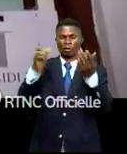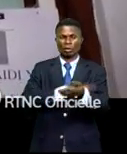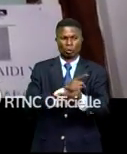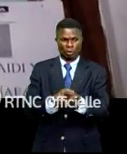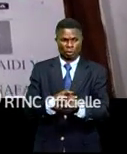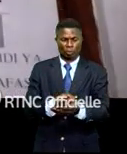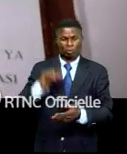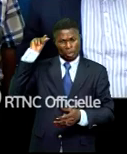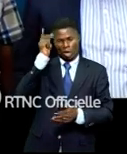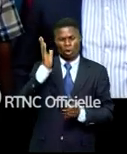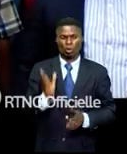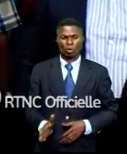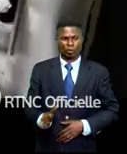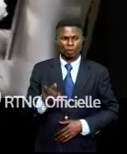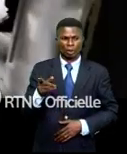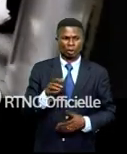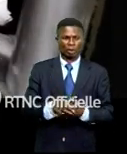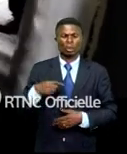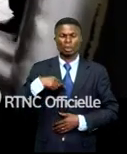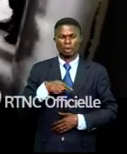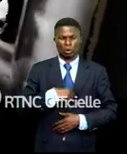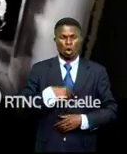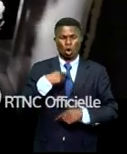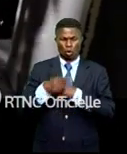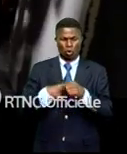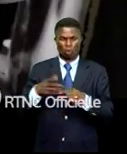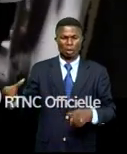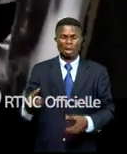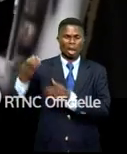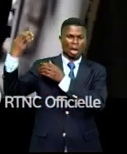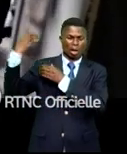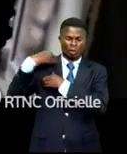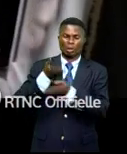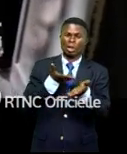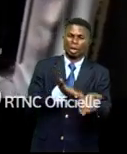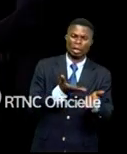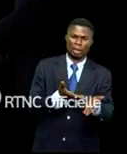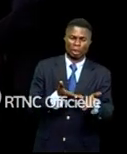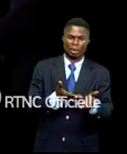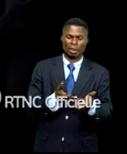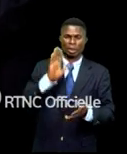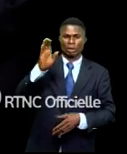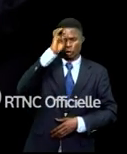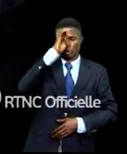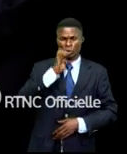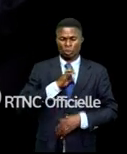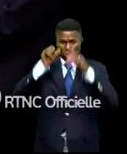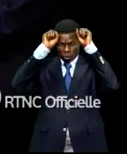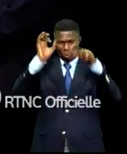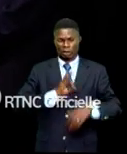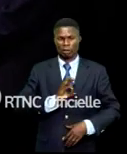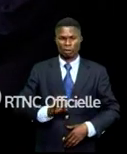Carly Ndanzuka Sivita. Nous avions annoncé la prise en charge et l'accompagnement de Son Excellence Monsieur le Président de la